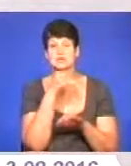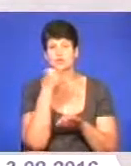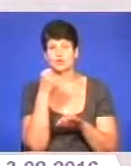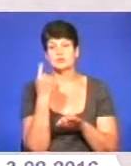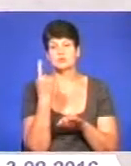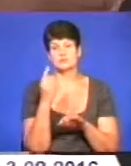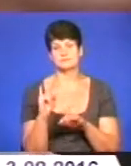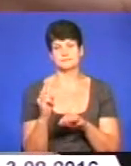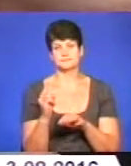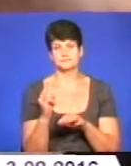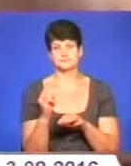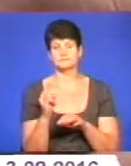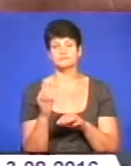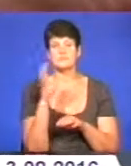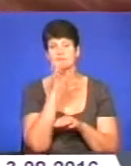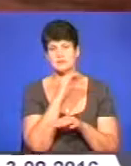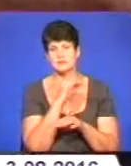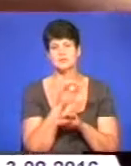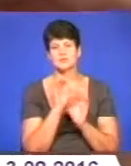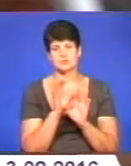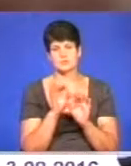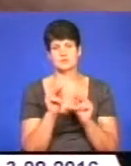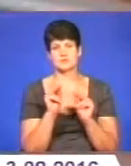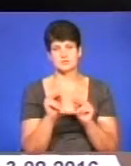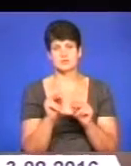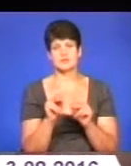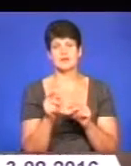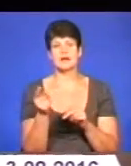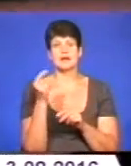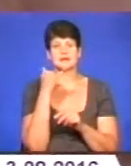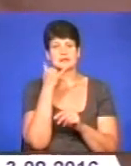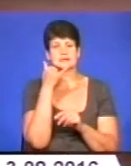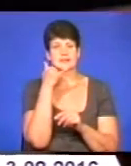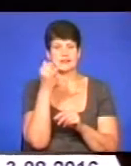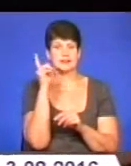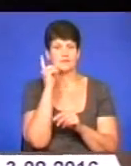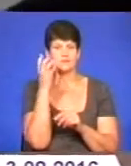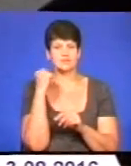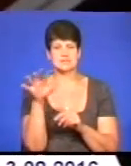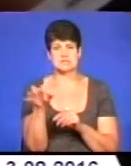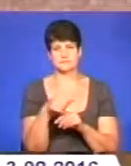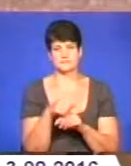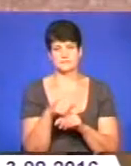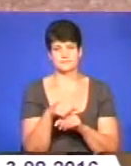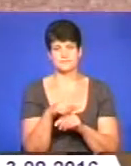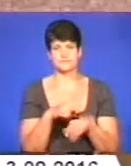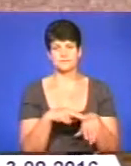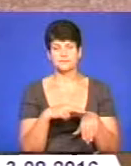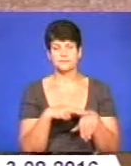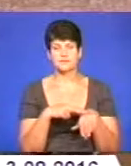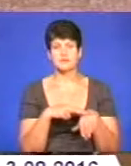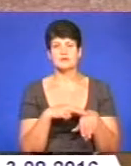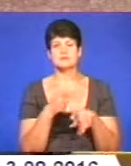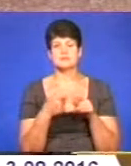один неповнолітній. У крадіжці чоловік зізнався, а телефон поліцейські вилучили. Даним кримінальним правопорушенням потерпілому було